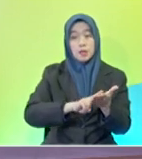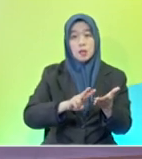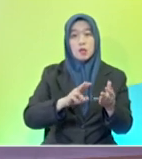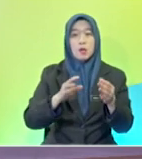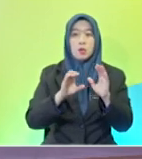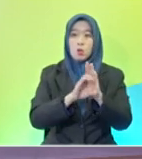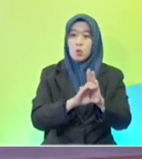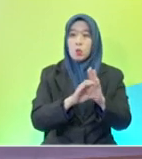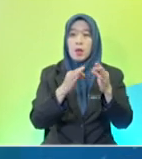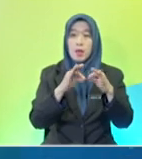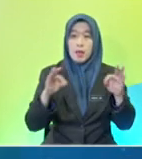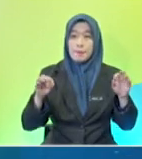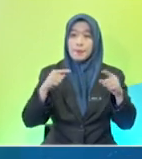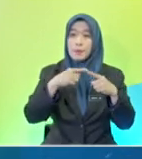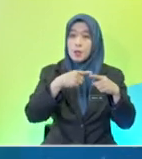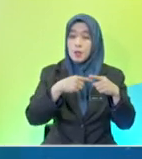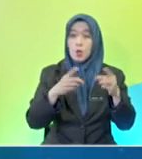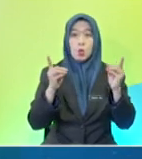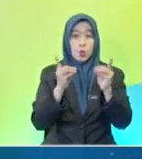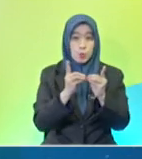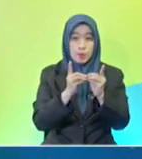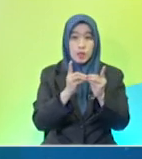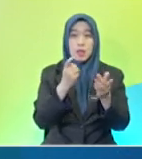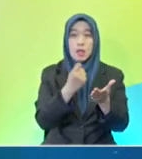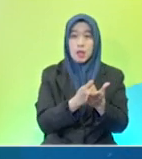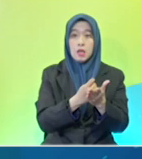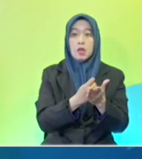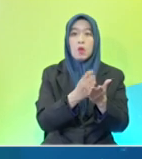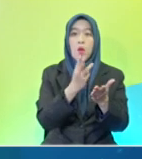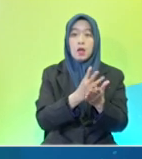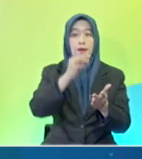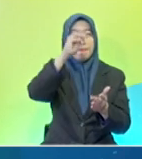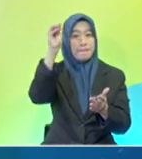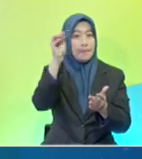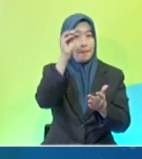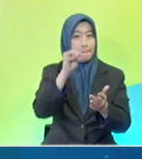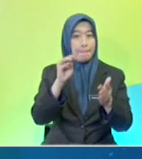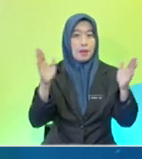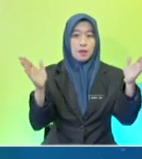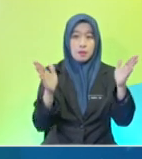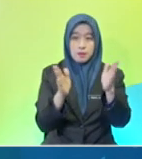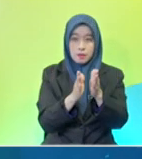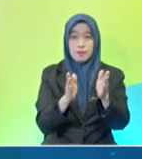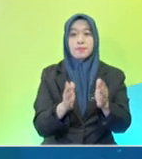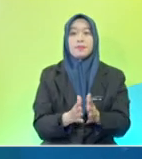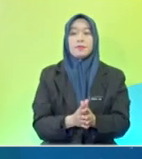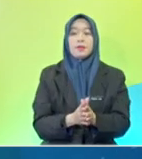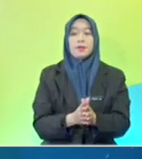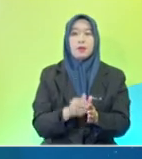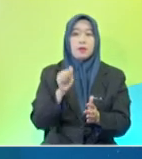apabila berjumpa dengan tanda wakaf mim kecil. Okey, Alia dan juga Amni telah